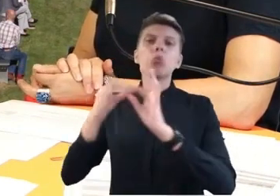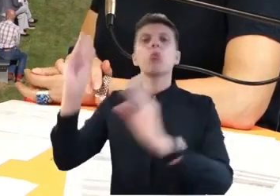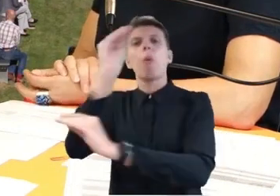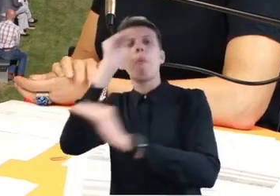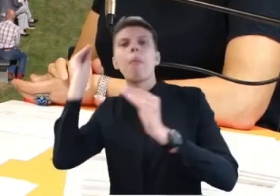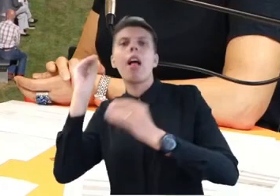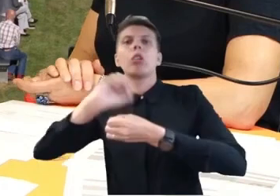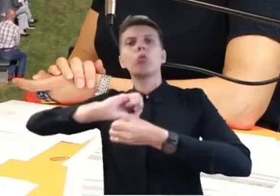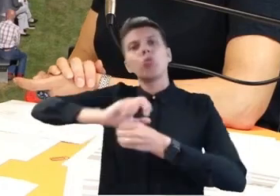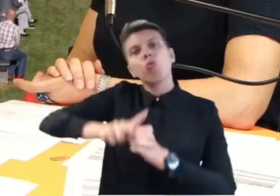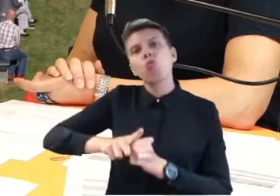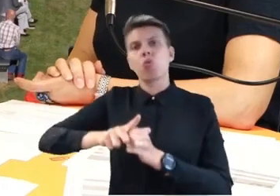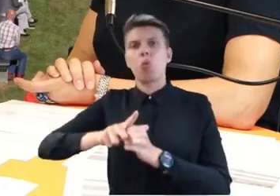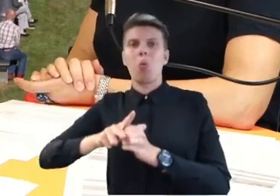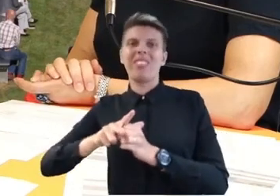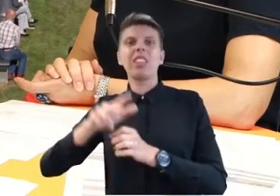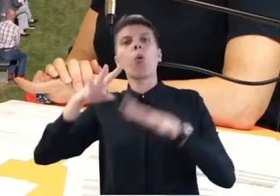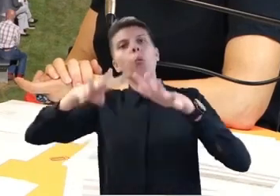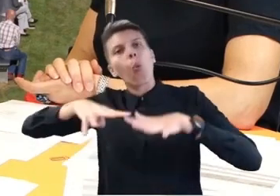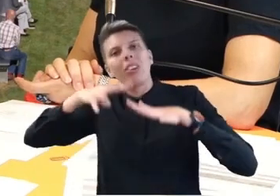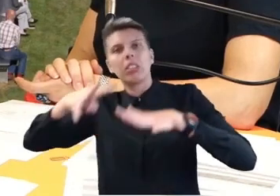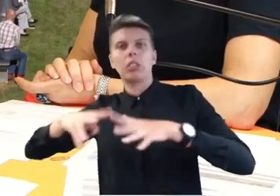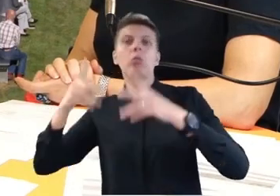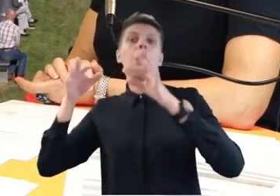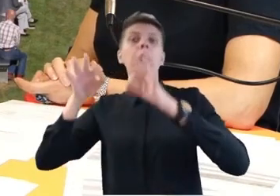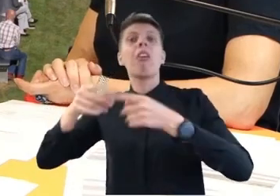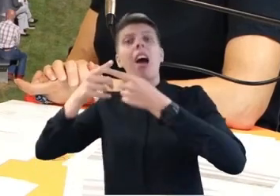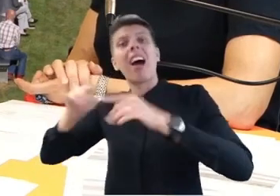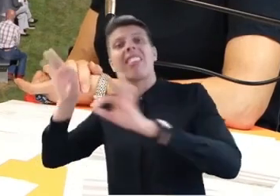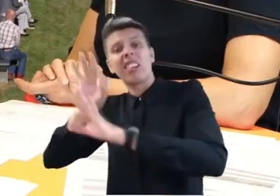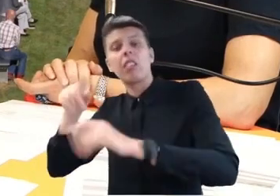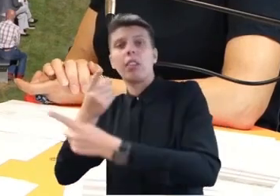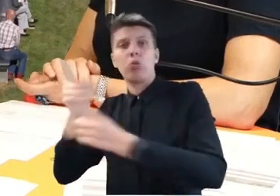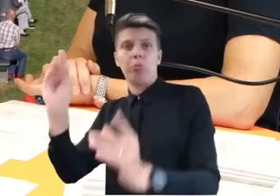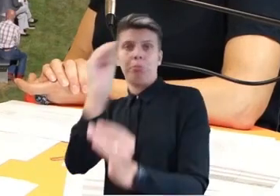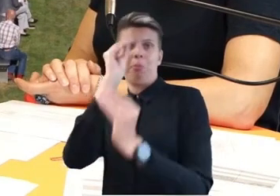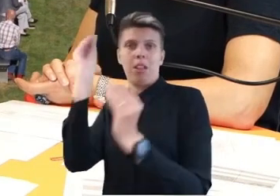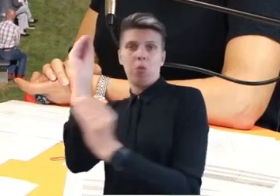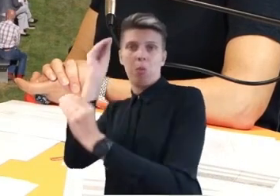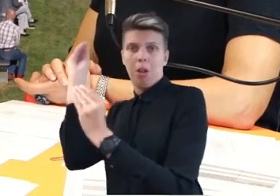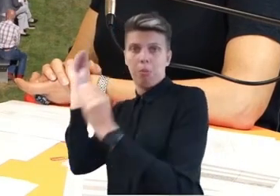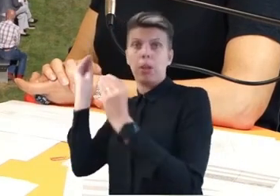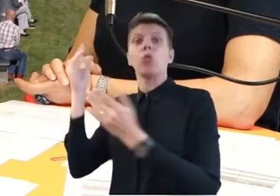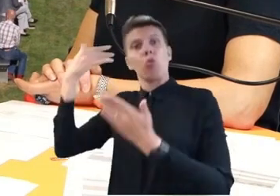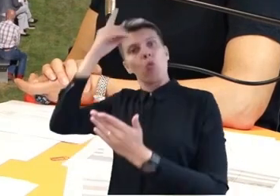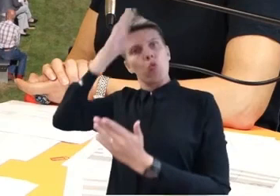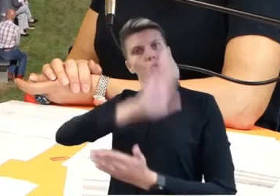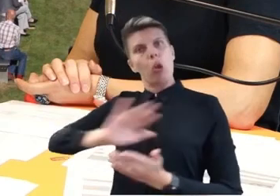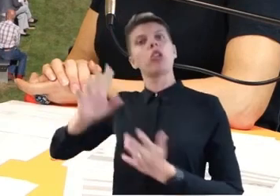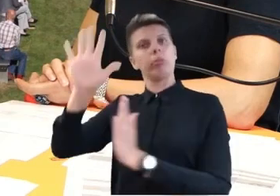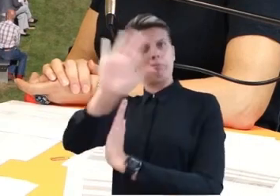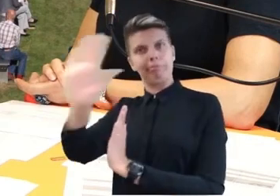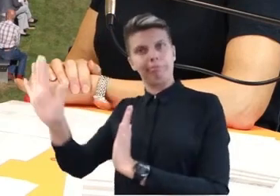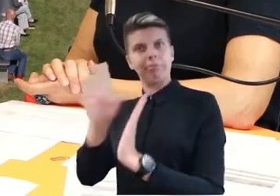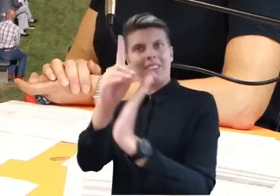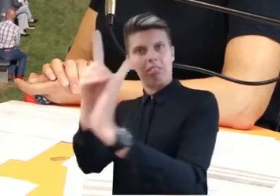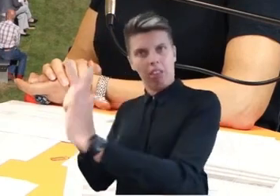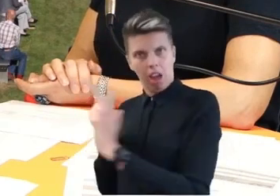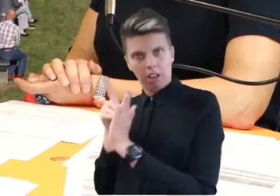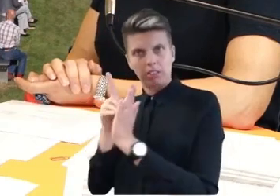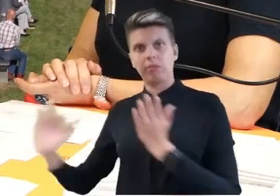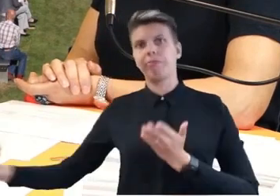gesundheitsgefahren absetzen in deutschland erhalten wir diese prüfen sie und stellen sie dann dem